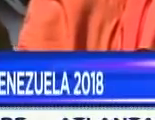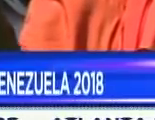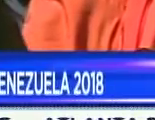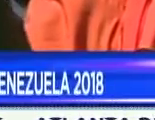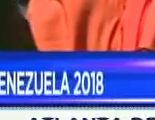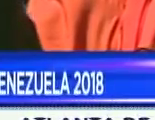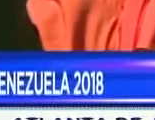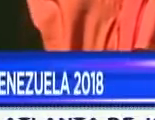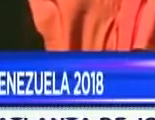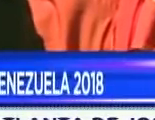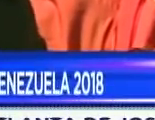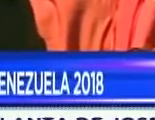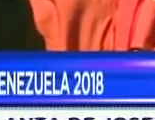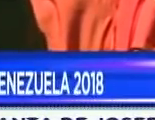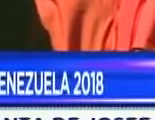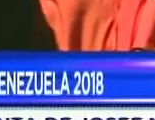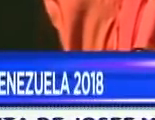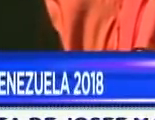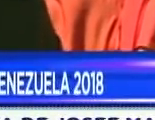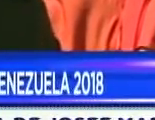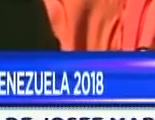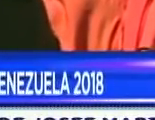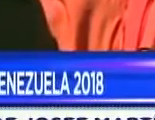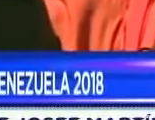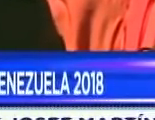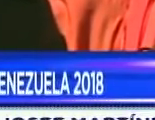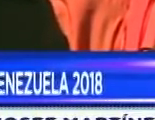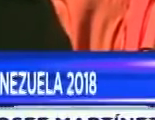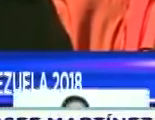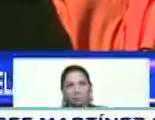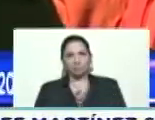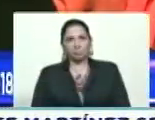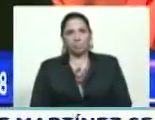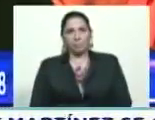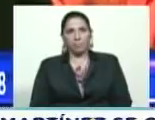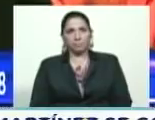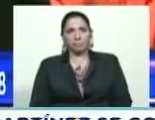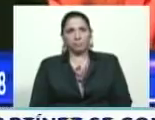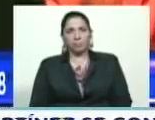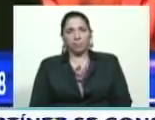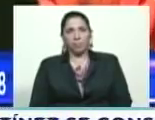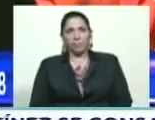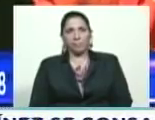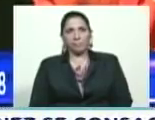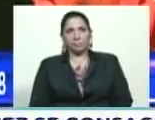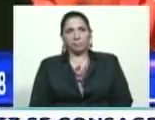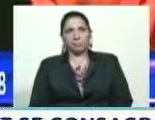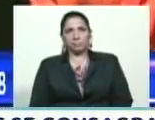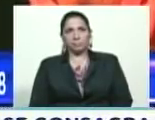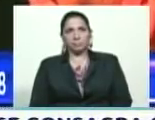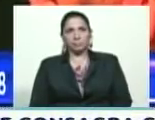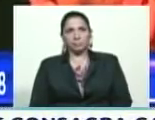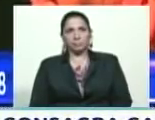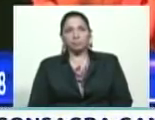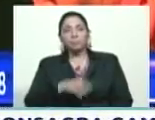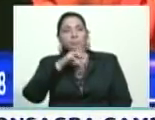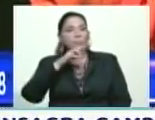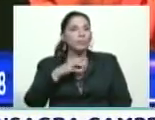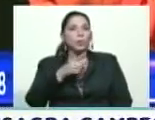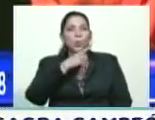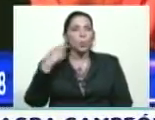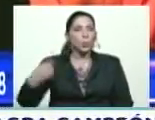Российско-венесуэльские отношения развиваются более чем просто взаимоотношения между двумя странами. Они уже давно вышли на уровень взаимной